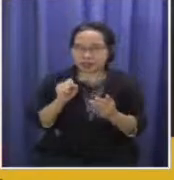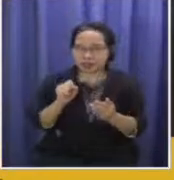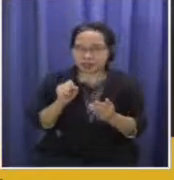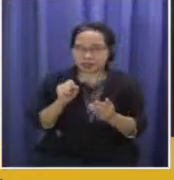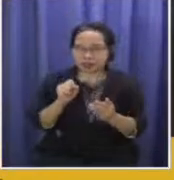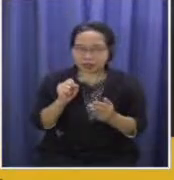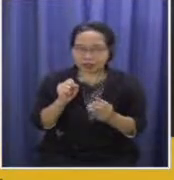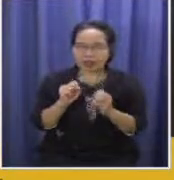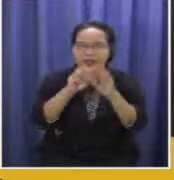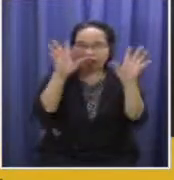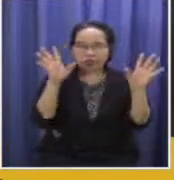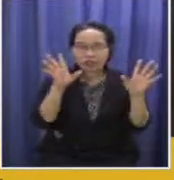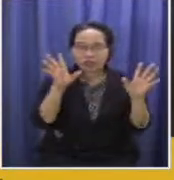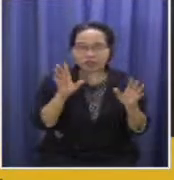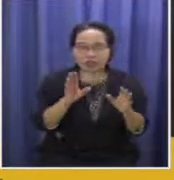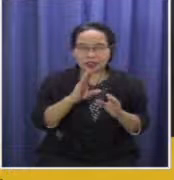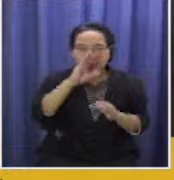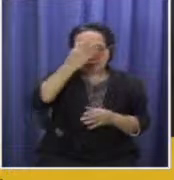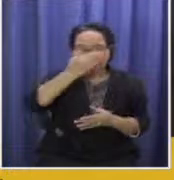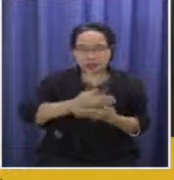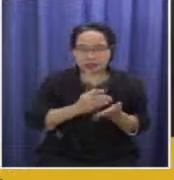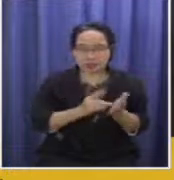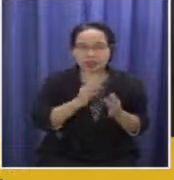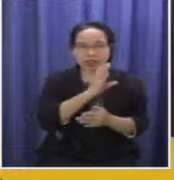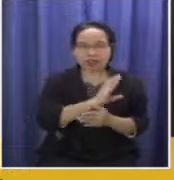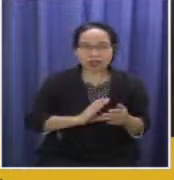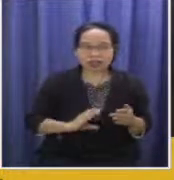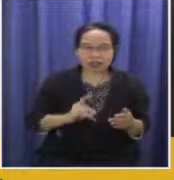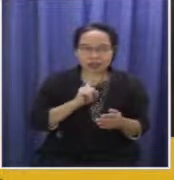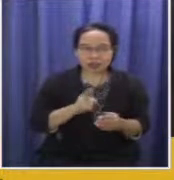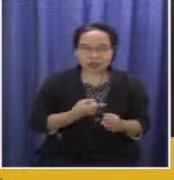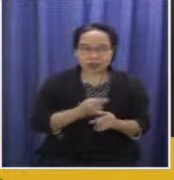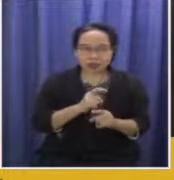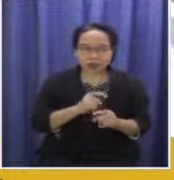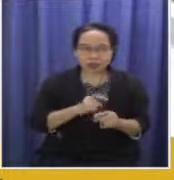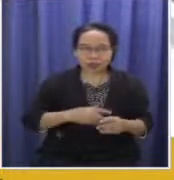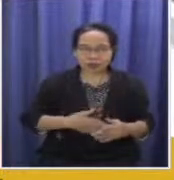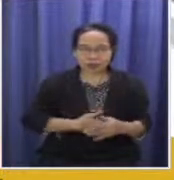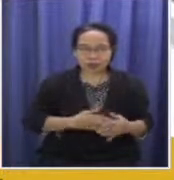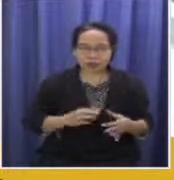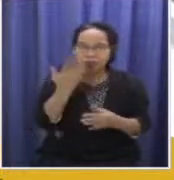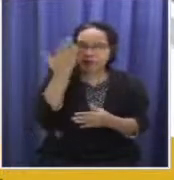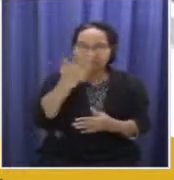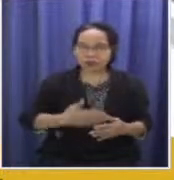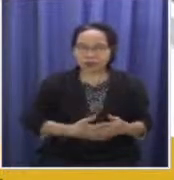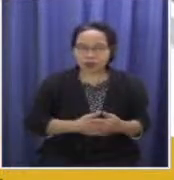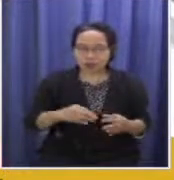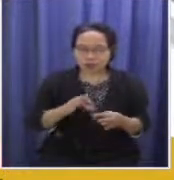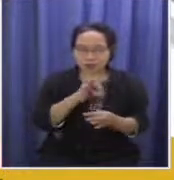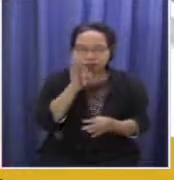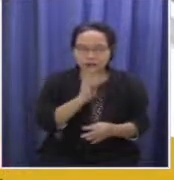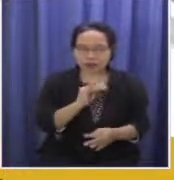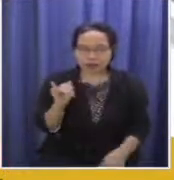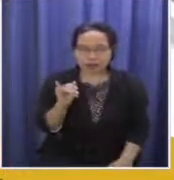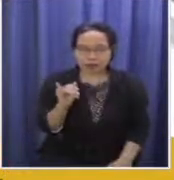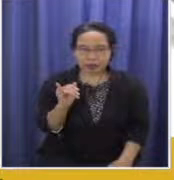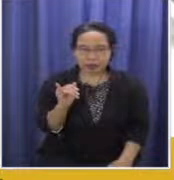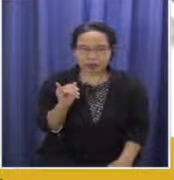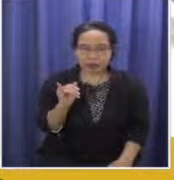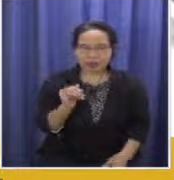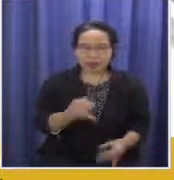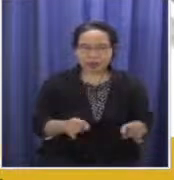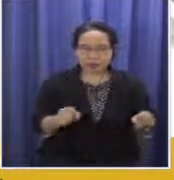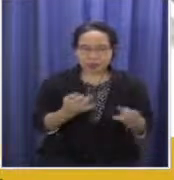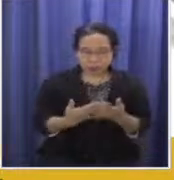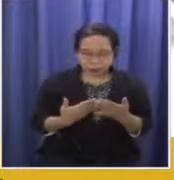येशू ख्रीष्ट पिताको भित्रबाट आउनु भएको हो। In his spiritual being, his